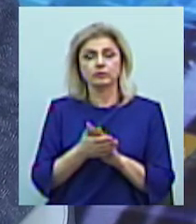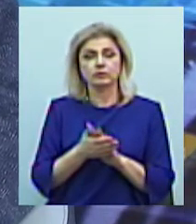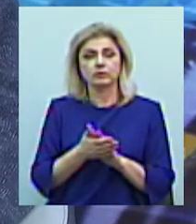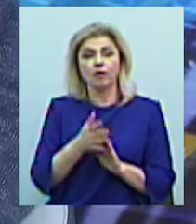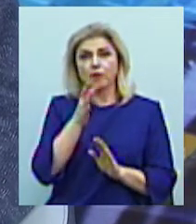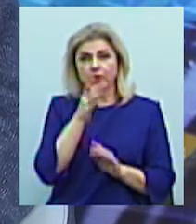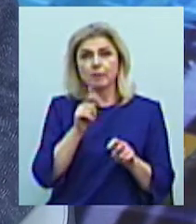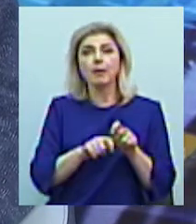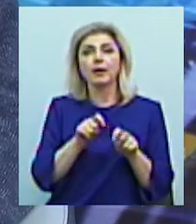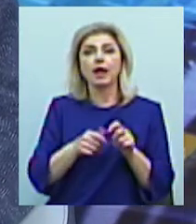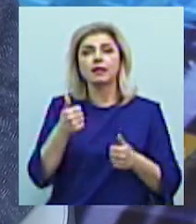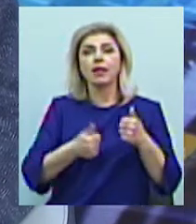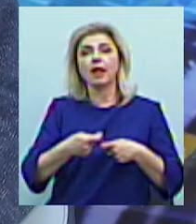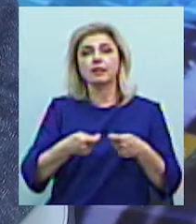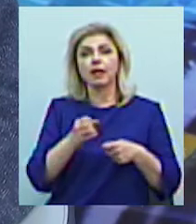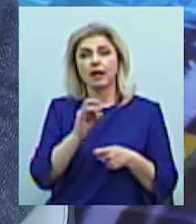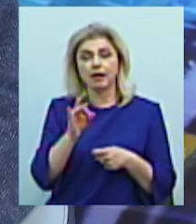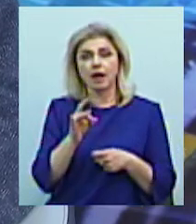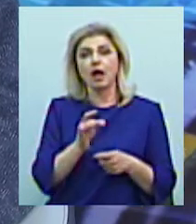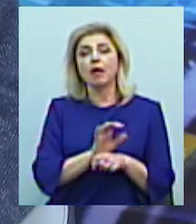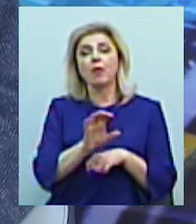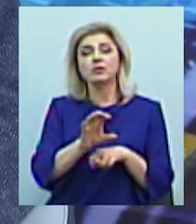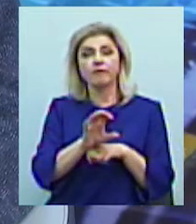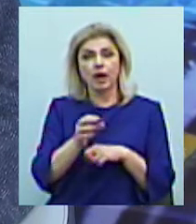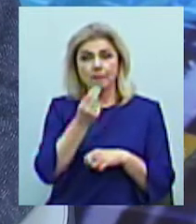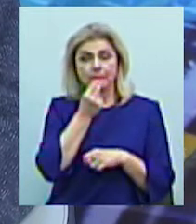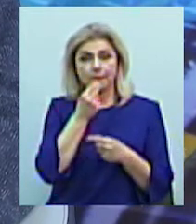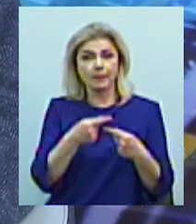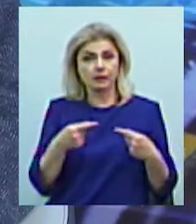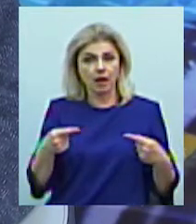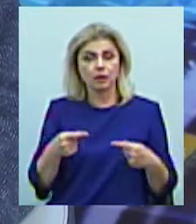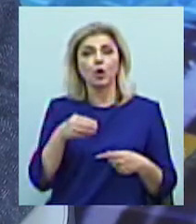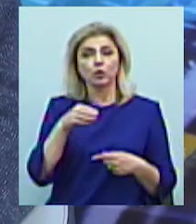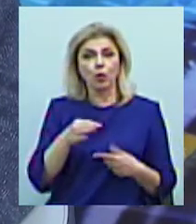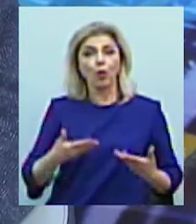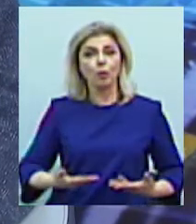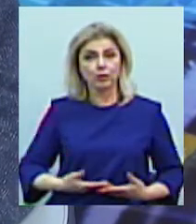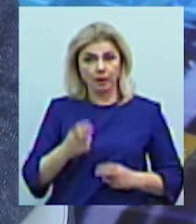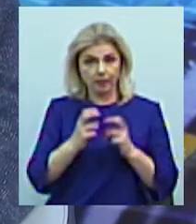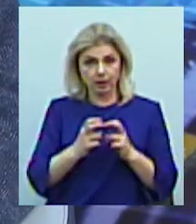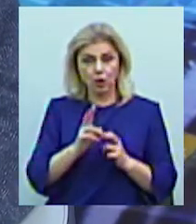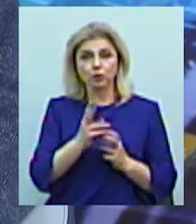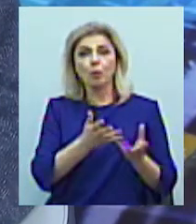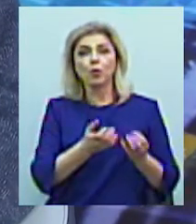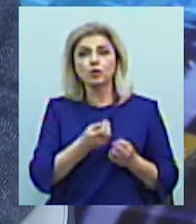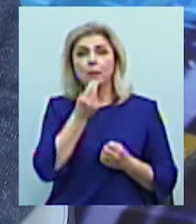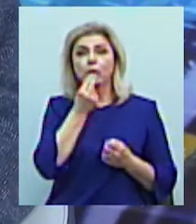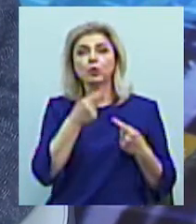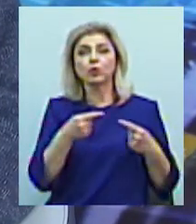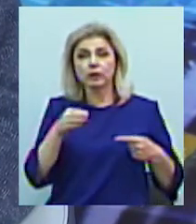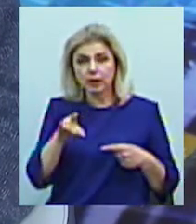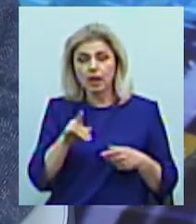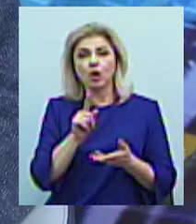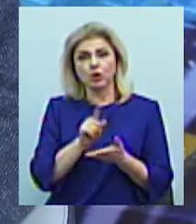в результаті проведеного тендеру, по договору поставляють продукти питання, то именно коммунальное предприятие, которое получает продукты, оно должно проверять